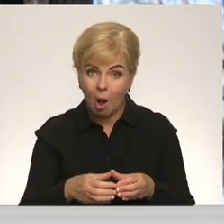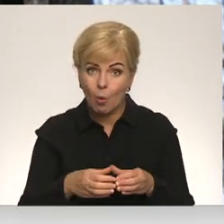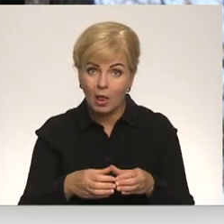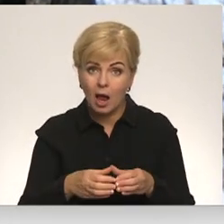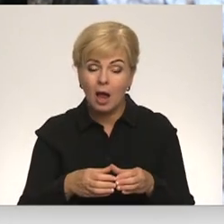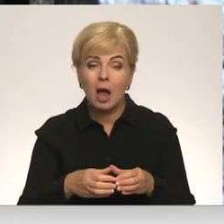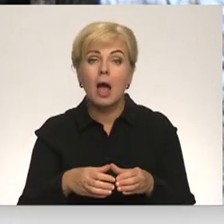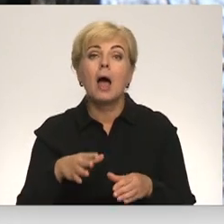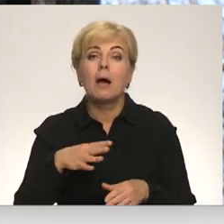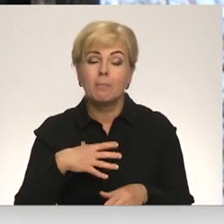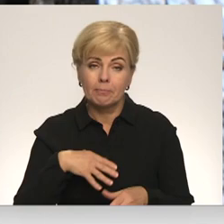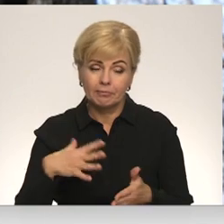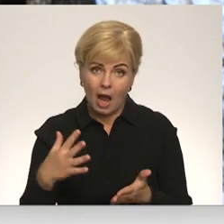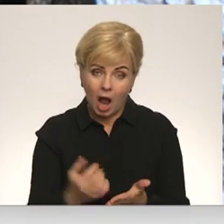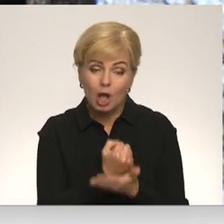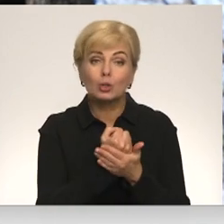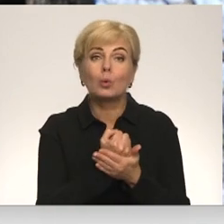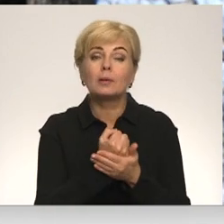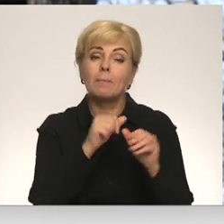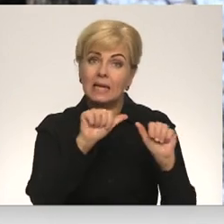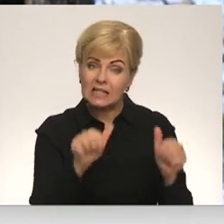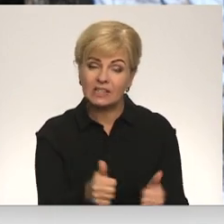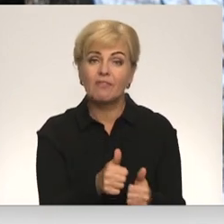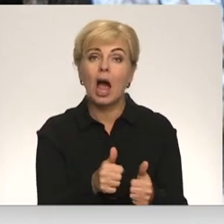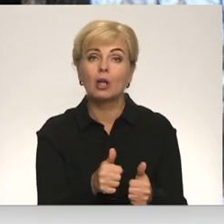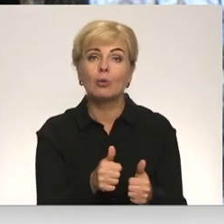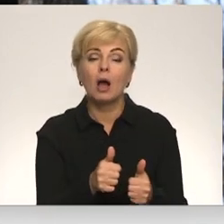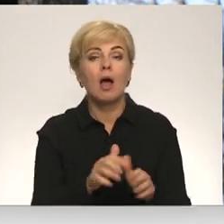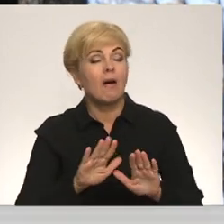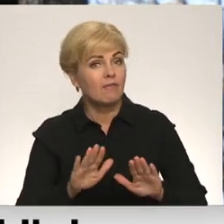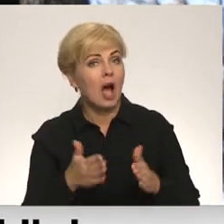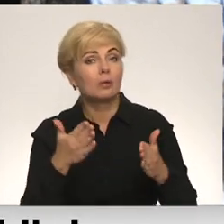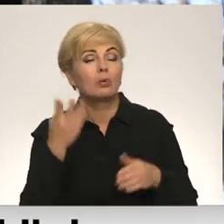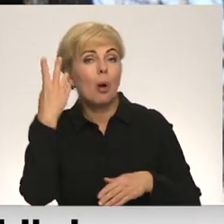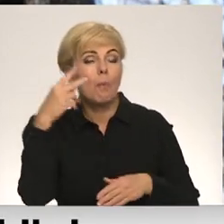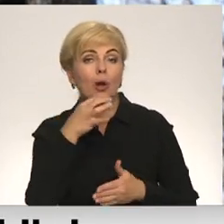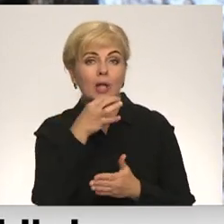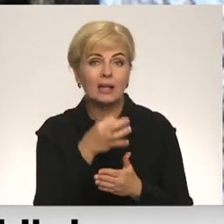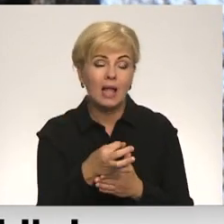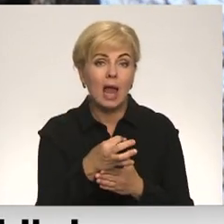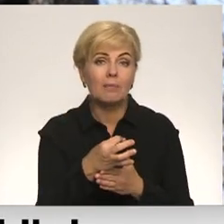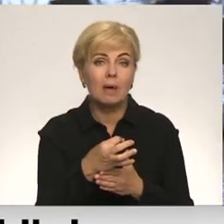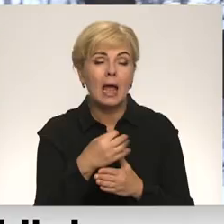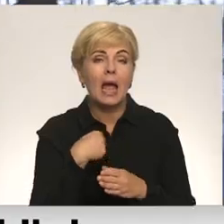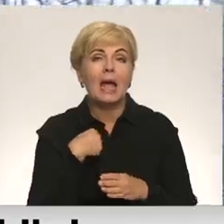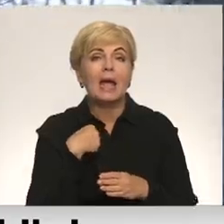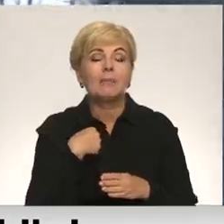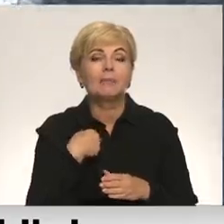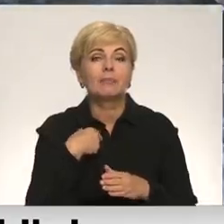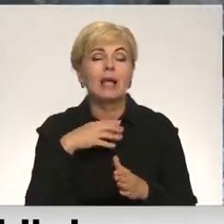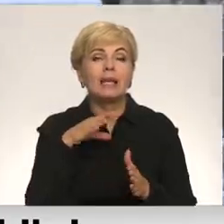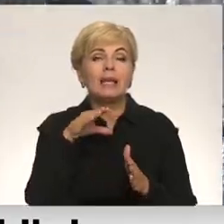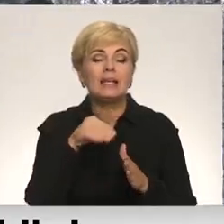Tad, kad mēs to atrodam, kad mēs izveidojam, jeb varbūt tā modernāk teikt, ieritmizējam sevi šajā